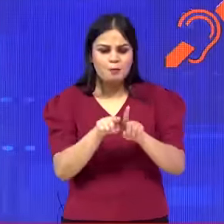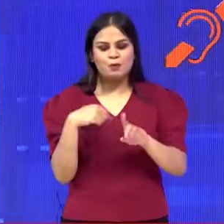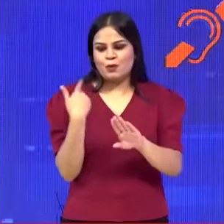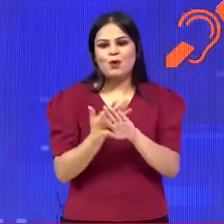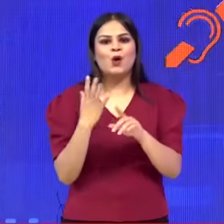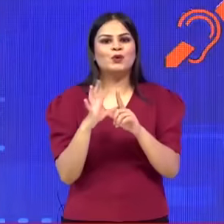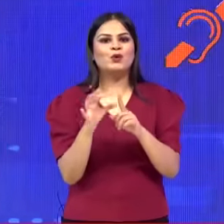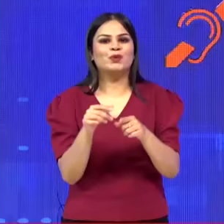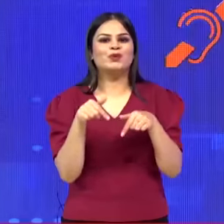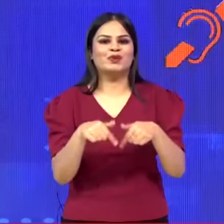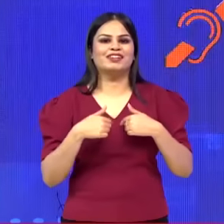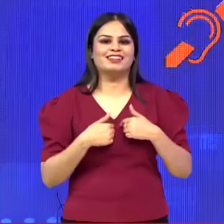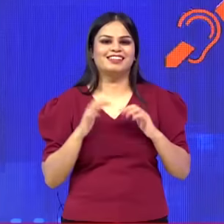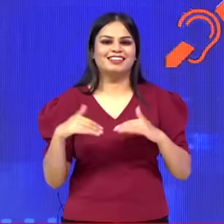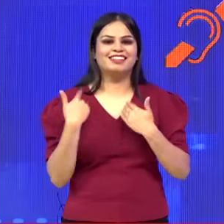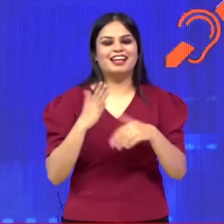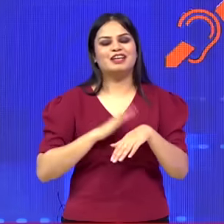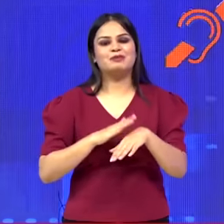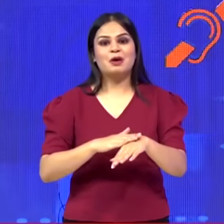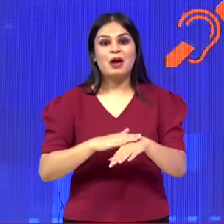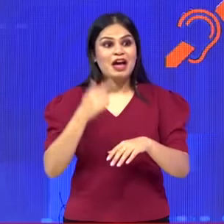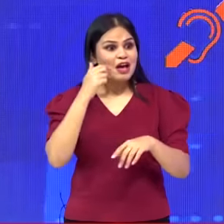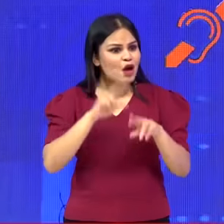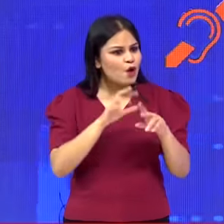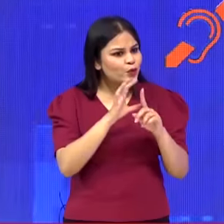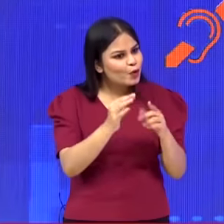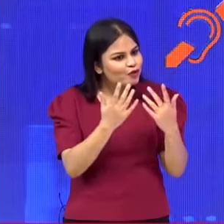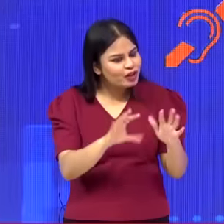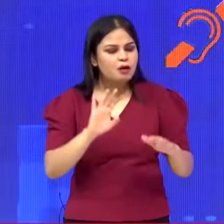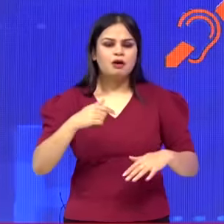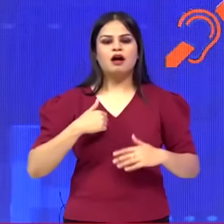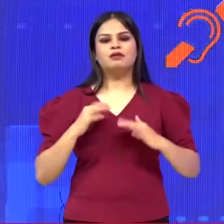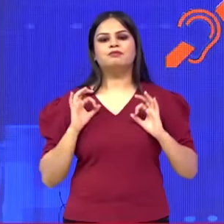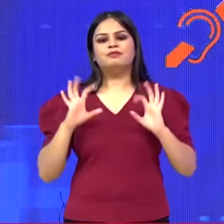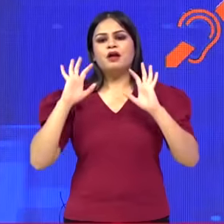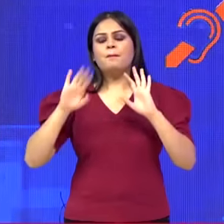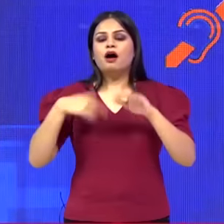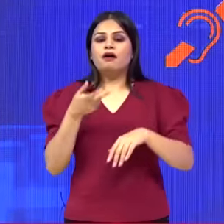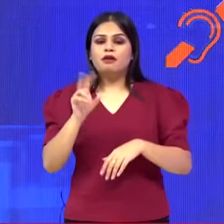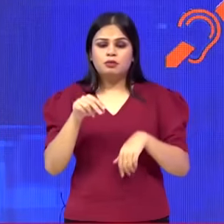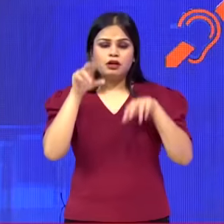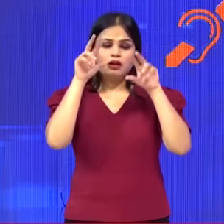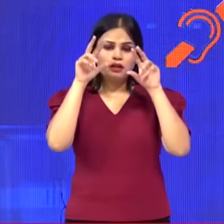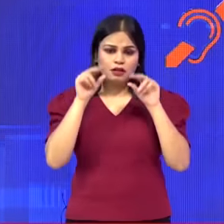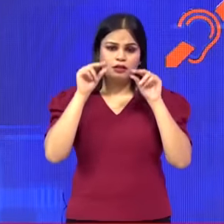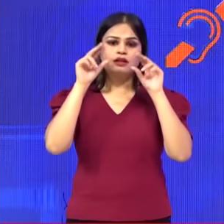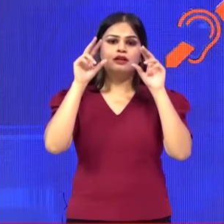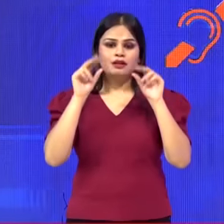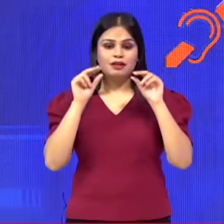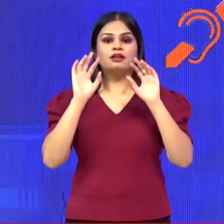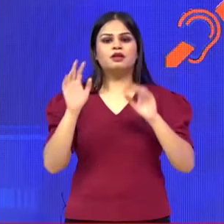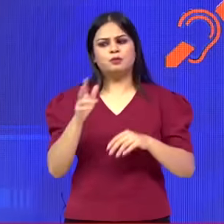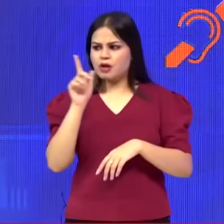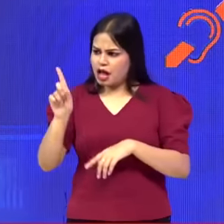थ्रू एंड वंस दैट हैपेंस विद मी, फिर मैं ठीक हूँ, फिर वो वापस से नींद आती है। मैं आपको एक दो एग्जांपल देता हूँ